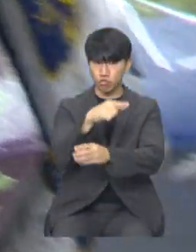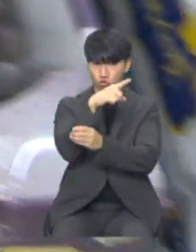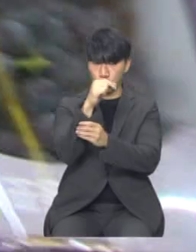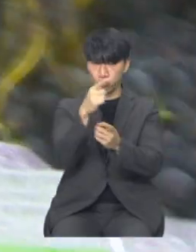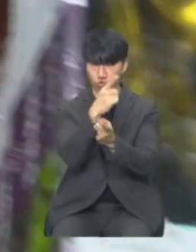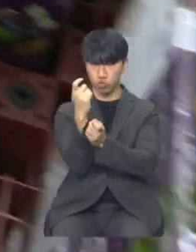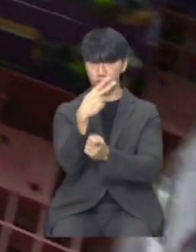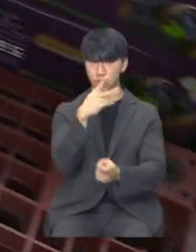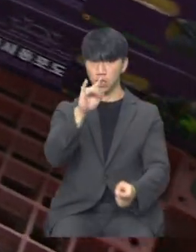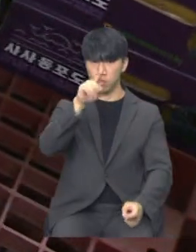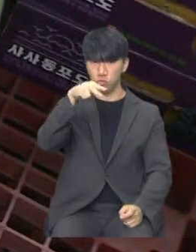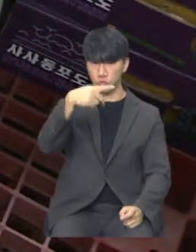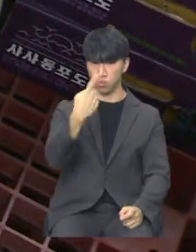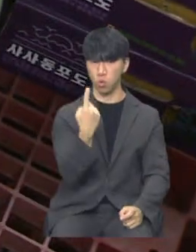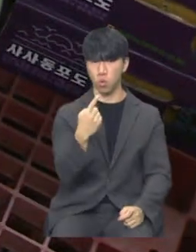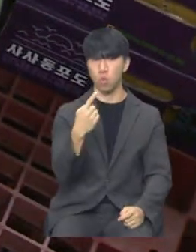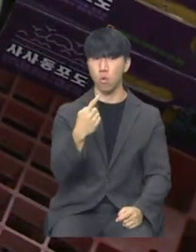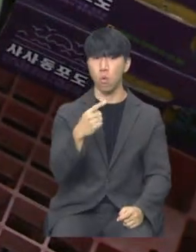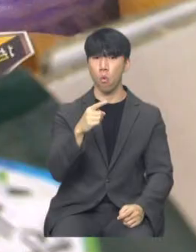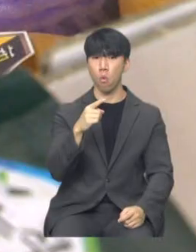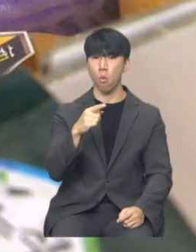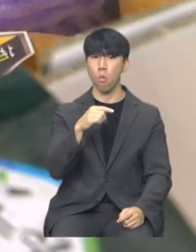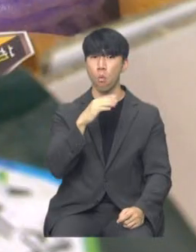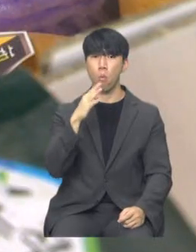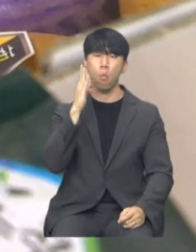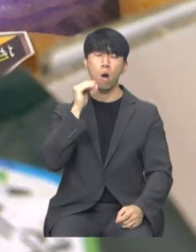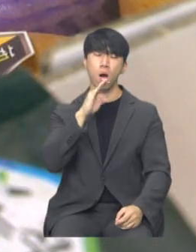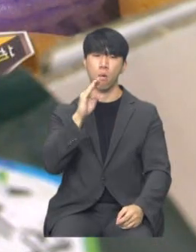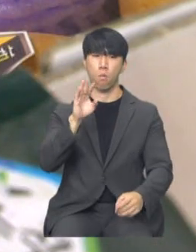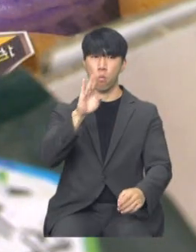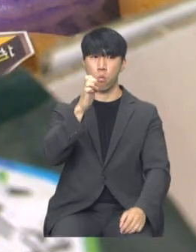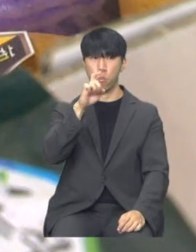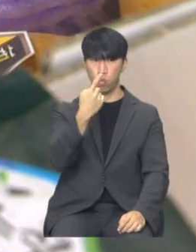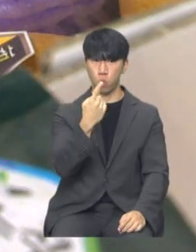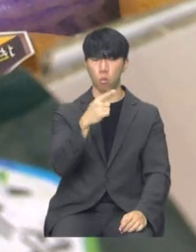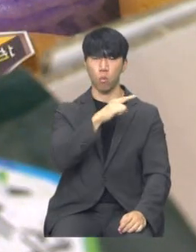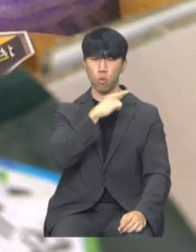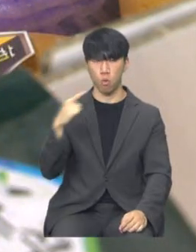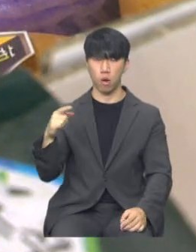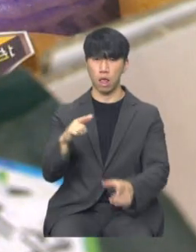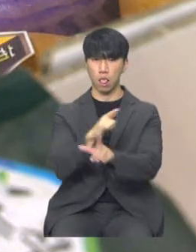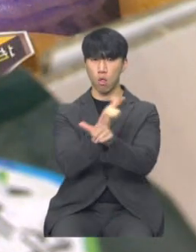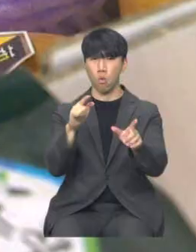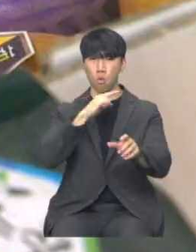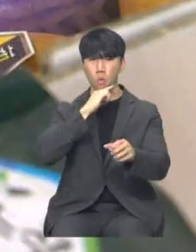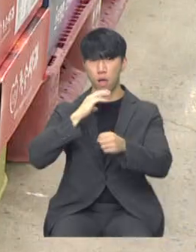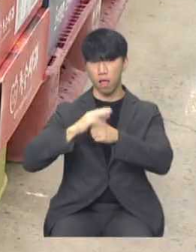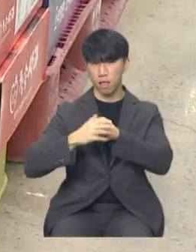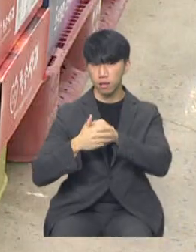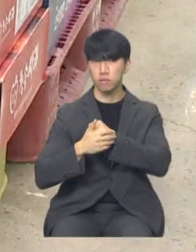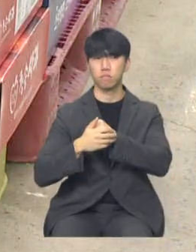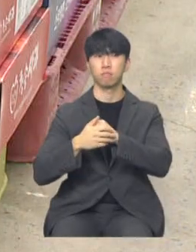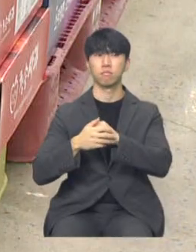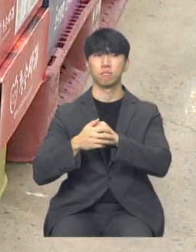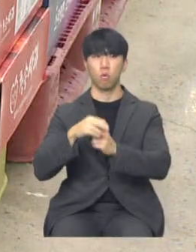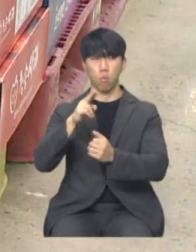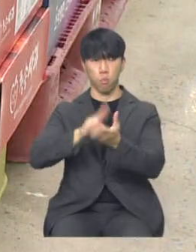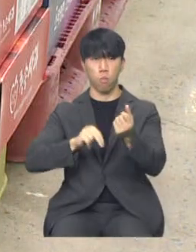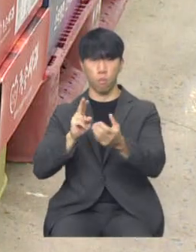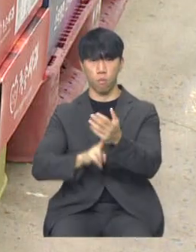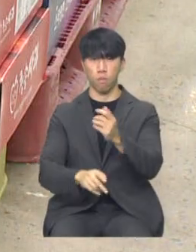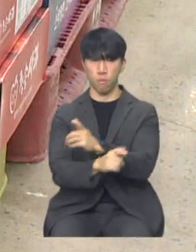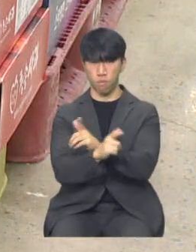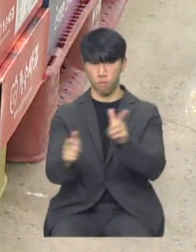추석을 맞아 대부도의 특산품인 포도를 비롯해 각종 과일 등 농민들의 정성이 담긴 선물 세트도 다양하게